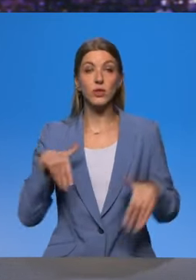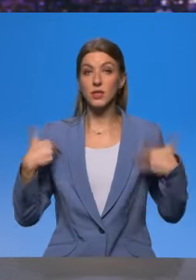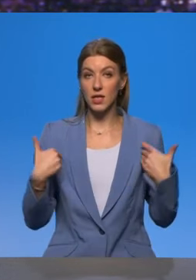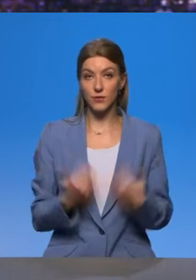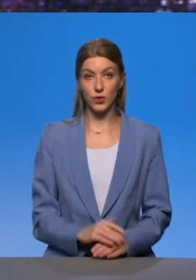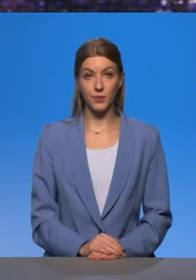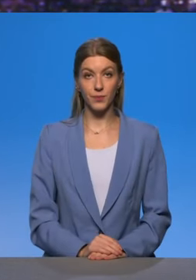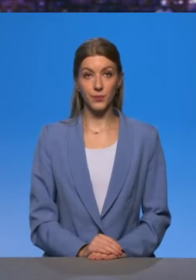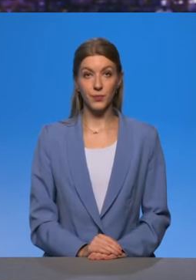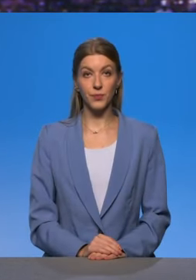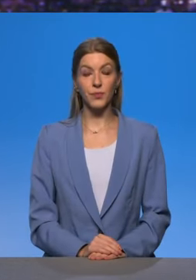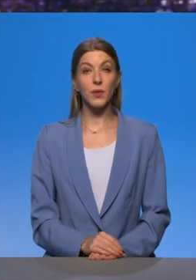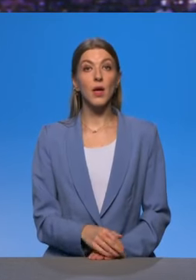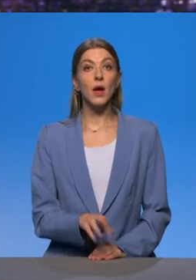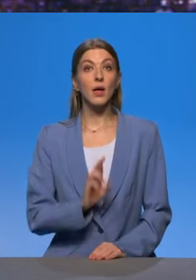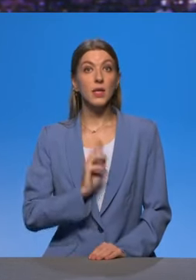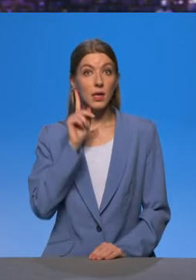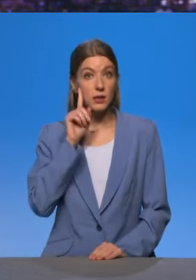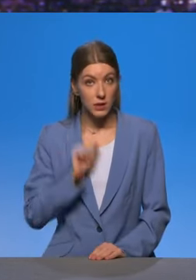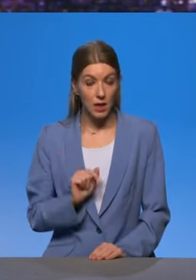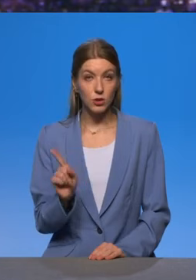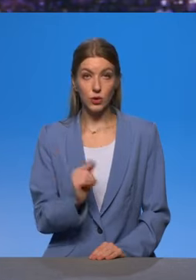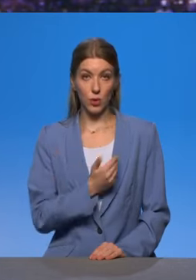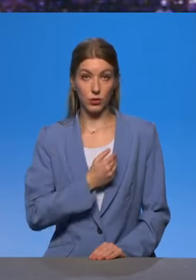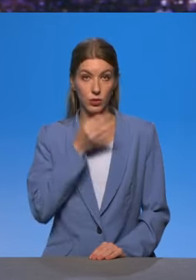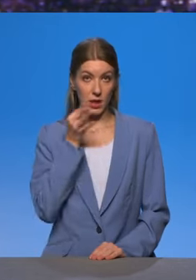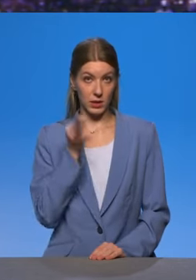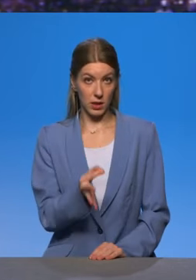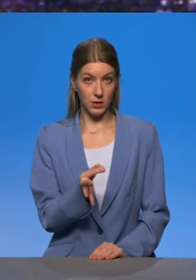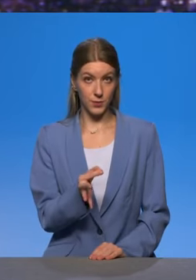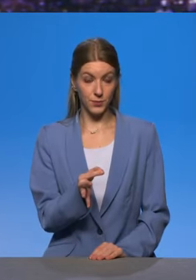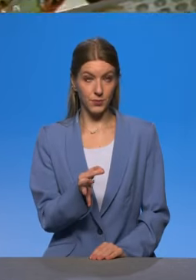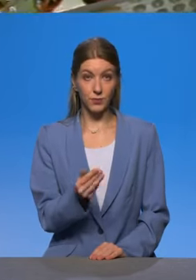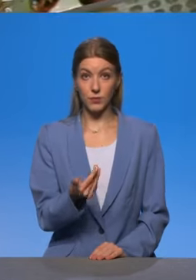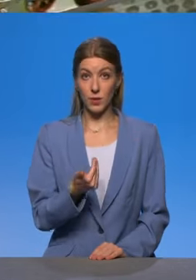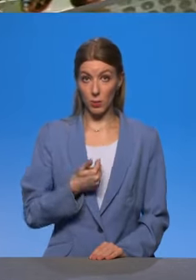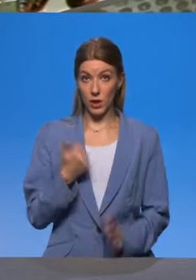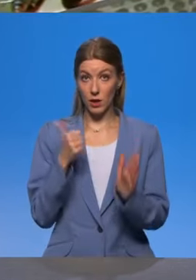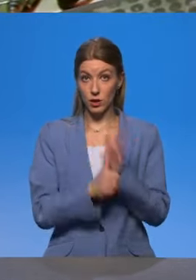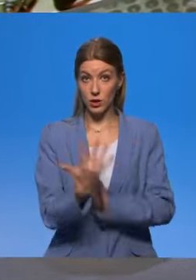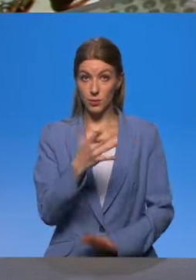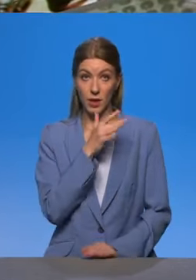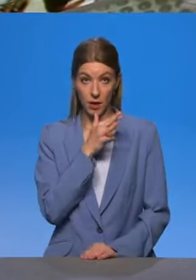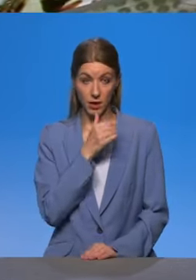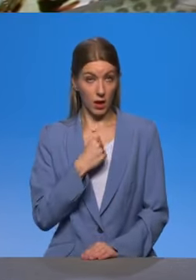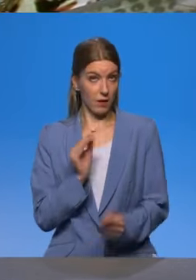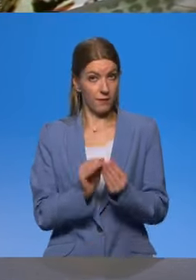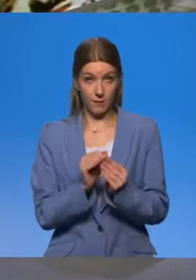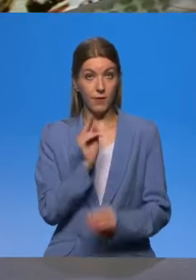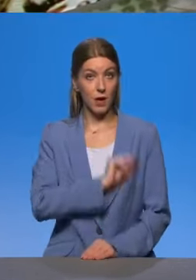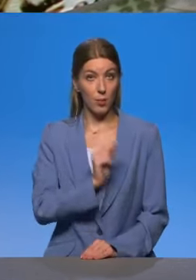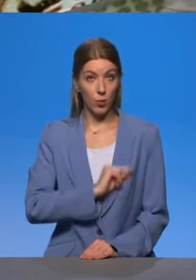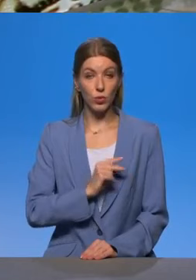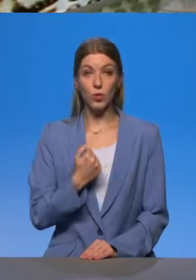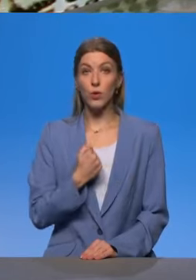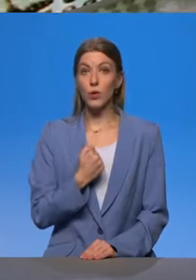скажете? Я знаете, о чем хочу сказать? Мне уже 65 лет, я еще работаю. Я работала на